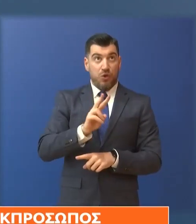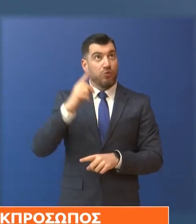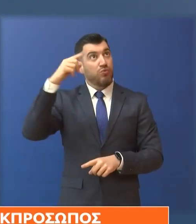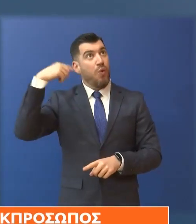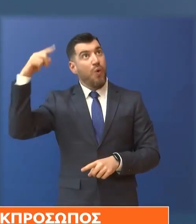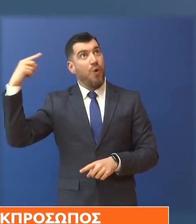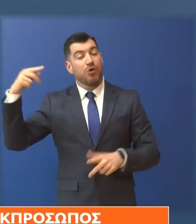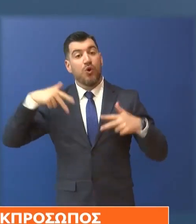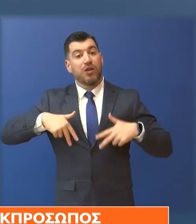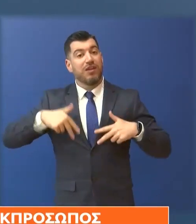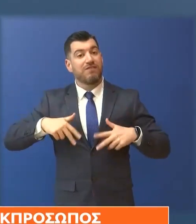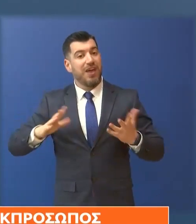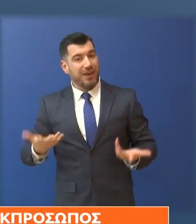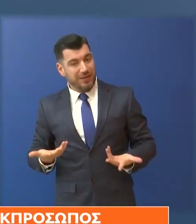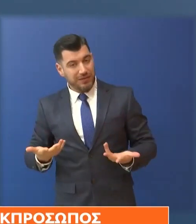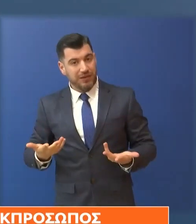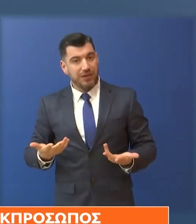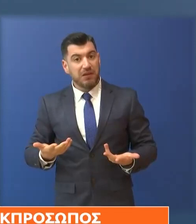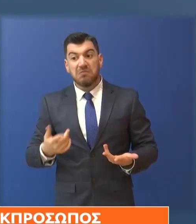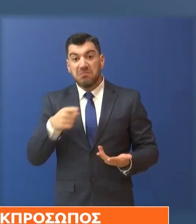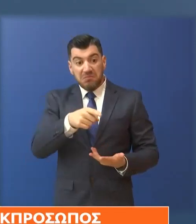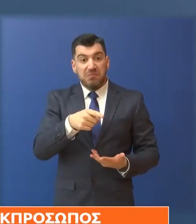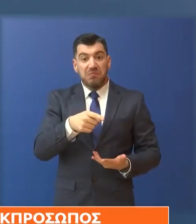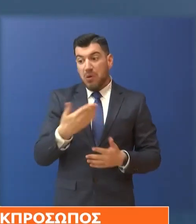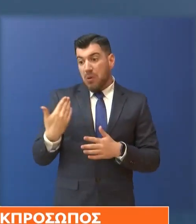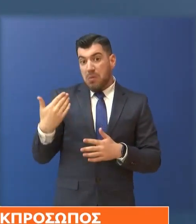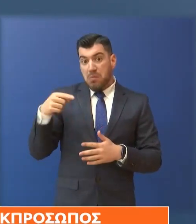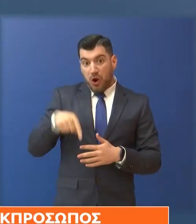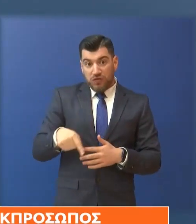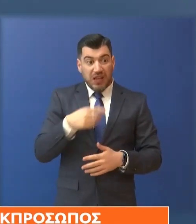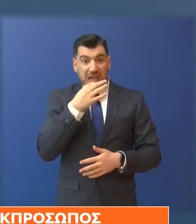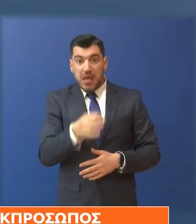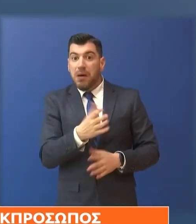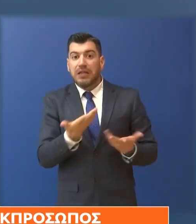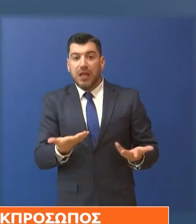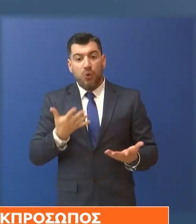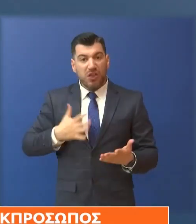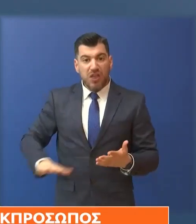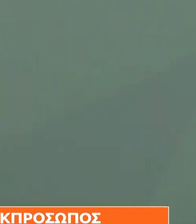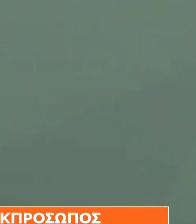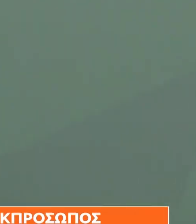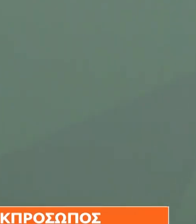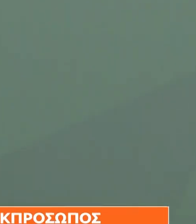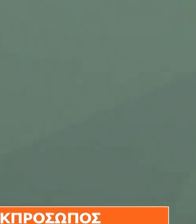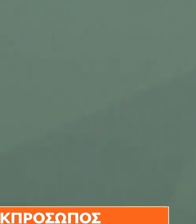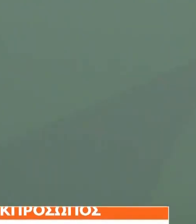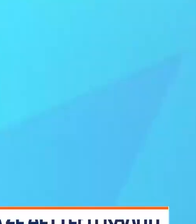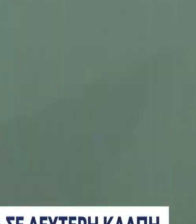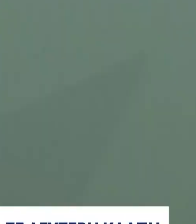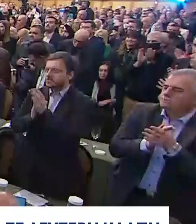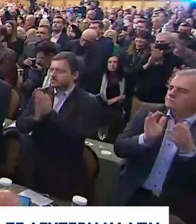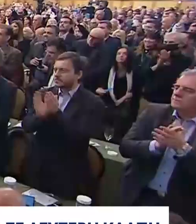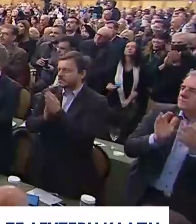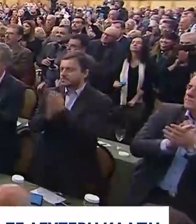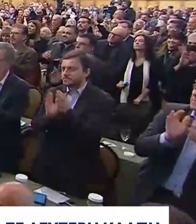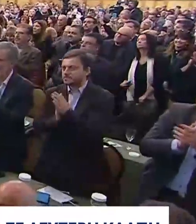απεργάζονται, την ολοκληρώνει με αυτούς που μόλις προχθές πρότειναν την ανατίναξη ολόκληρου του τραπεζικού συστήματος. Ο αρχηγός του ΠΑΣΟΚ